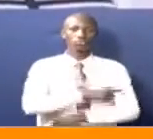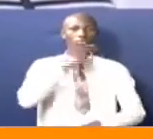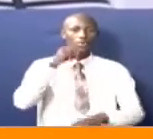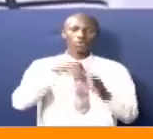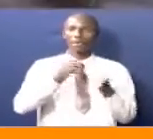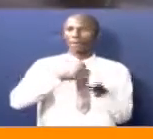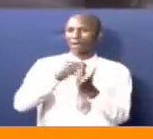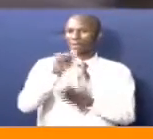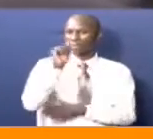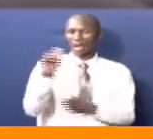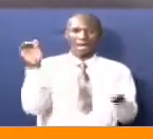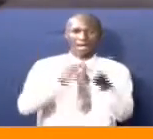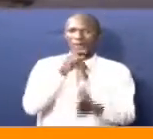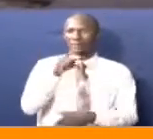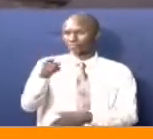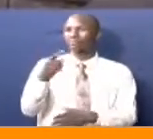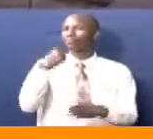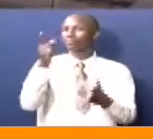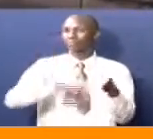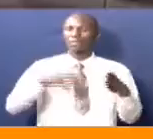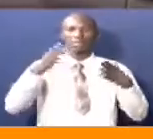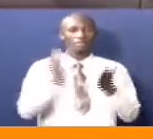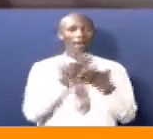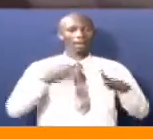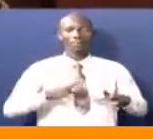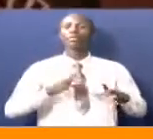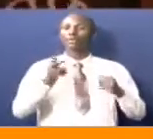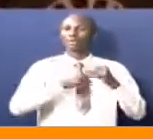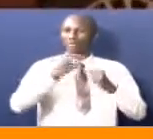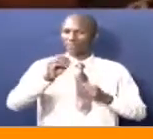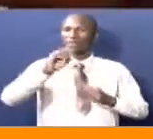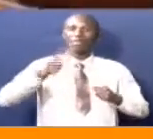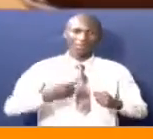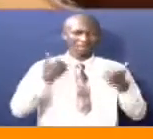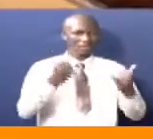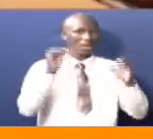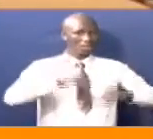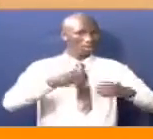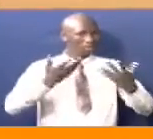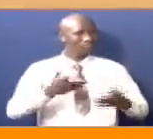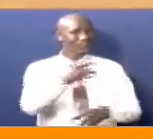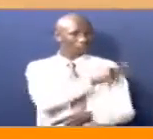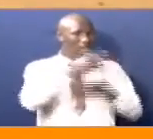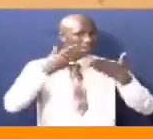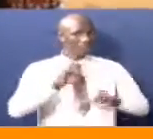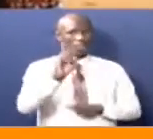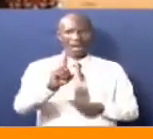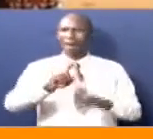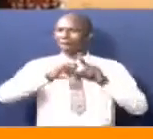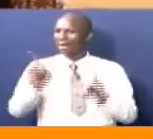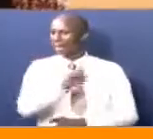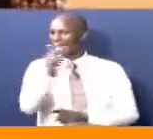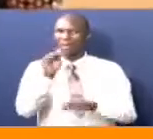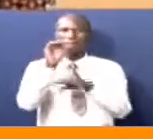wa Makueni. Wengi Rashid ni wangela kanandu wangi ngili miongo mwanza ni mwama vikie na kwekijia kukua. Kwa Nzanzo imwe na bala